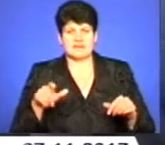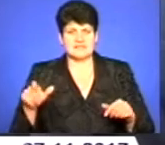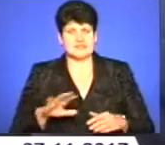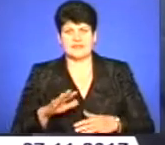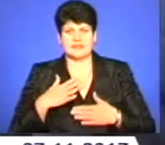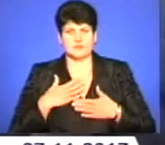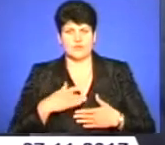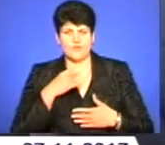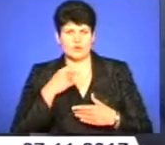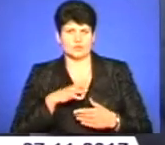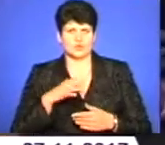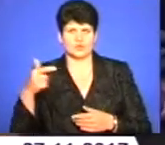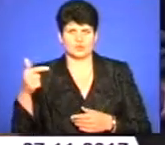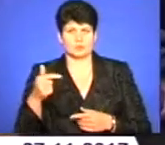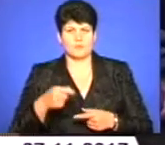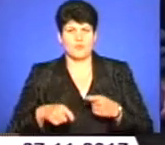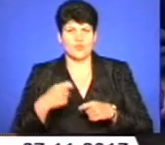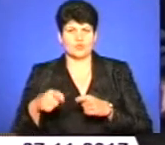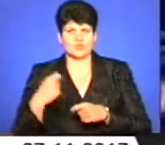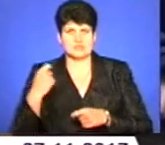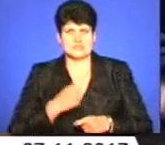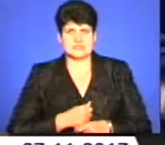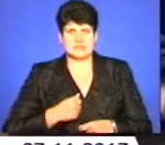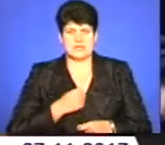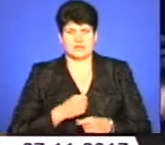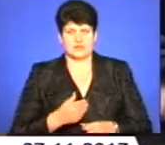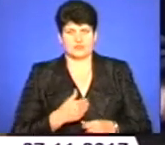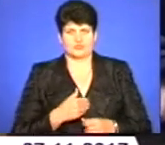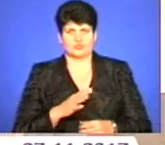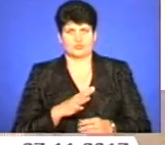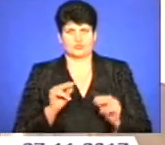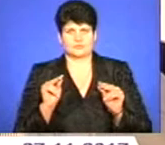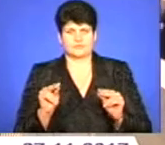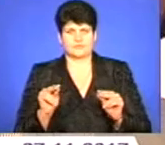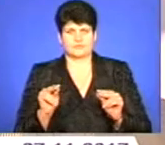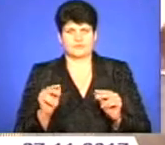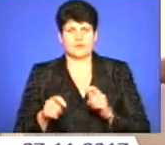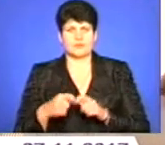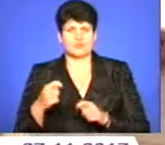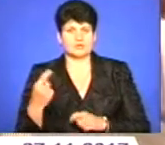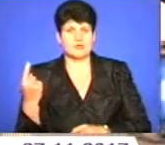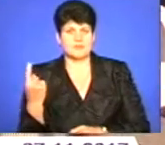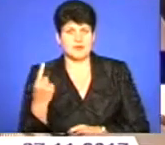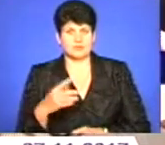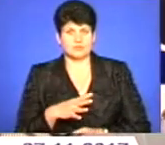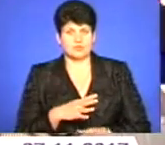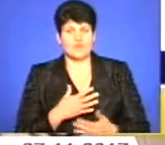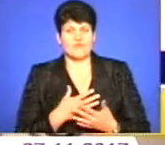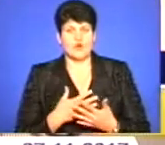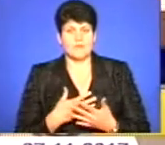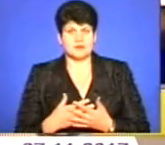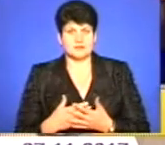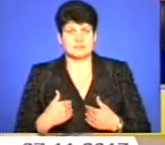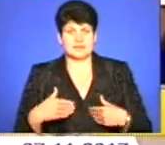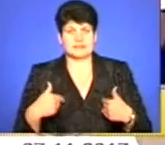засідання відбулося з грубими порушеннями, тож з літа намагаються встановити справедливість. Порушення перше було в громадських, тому що